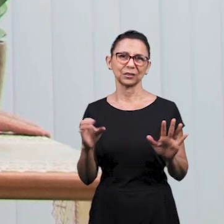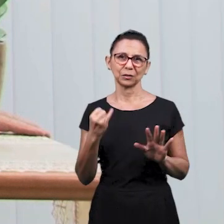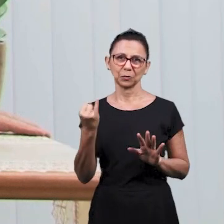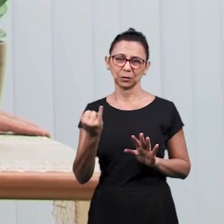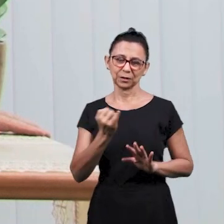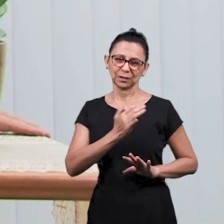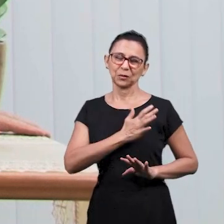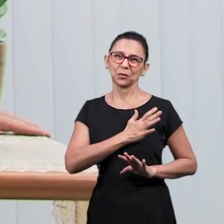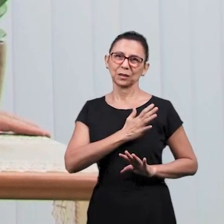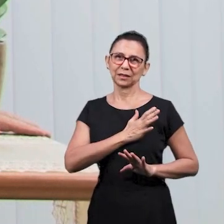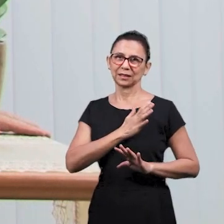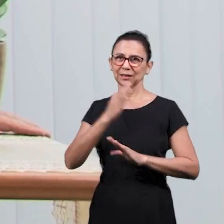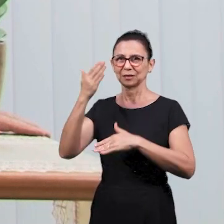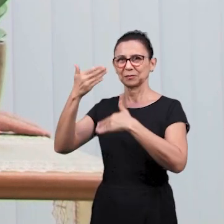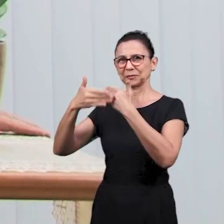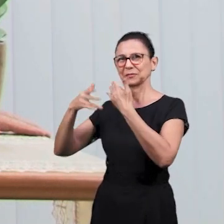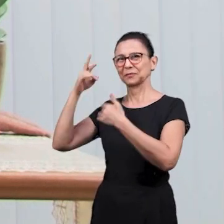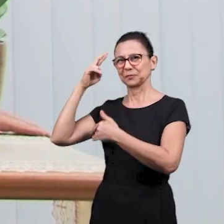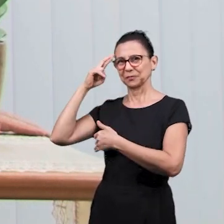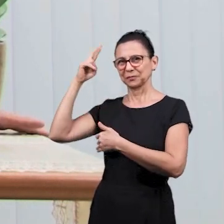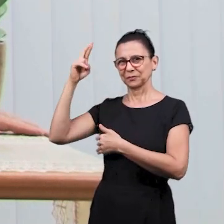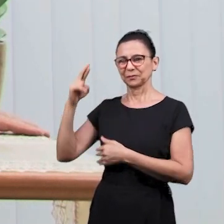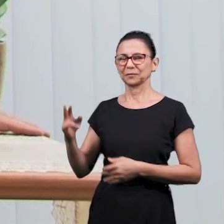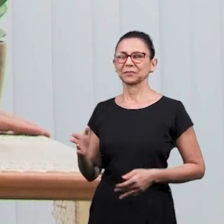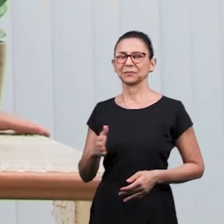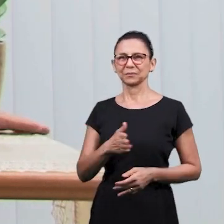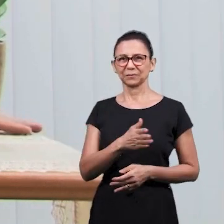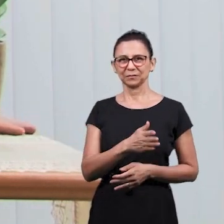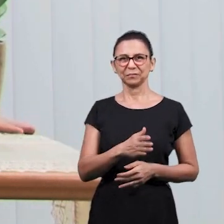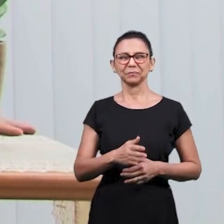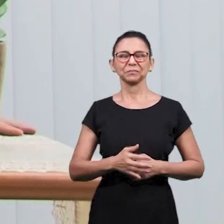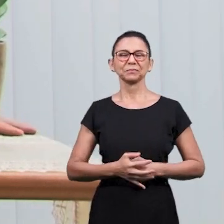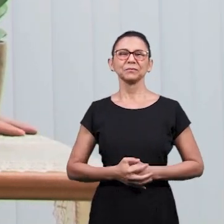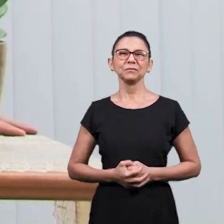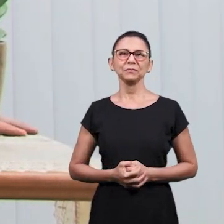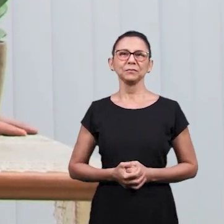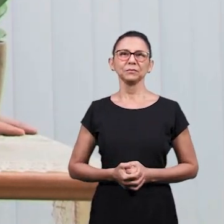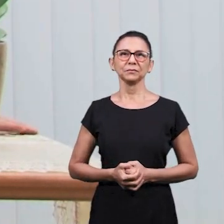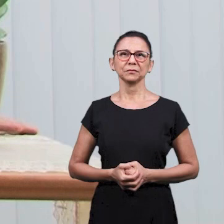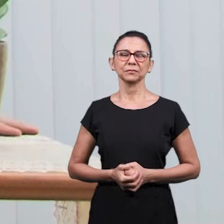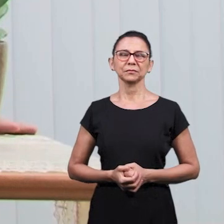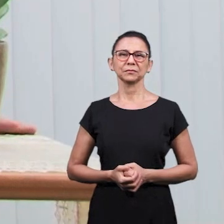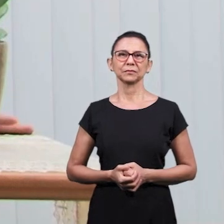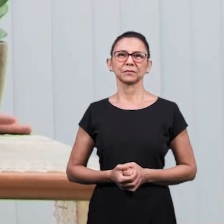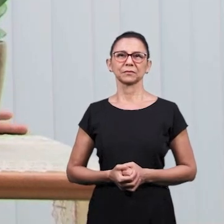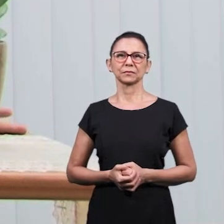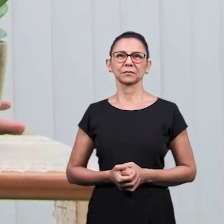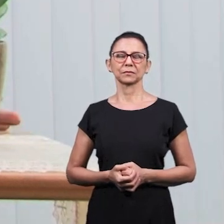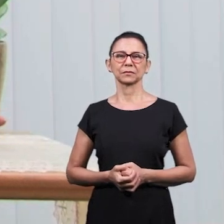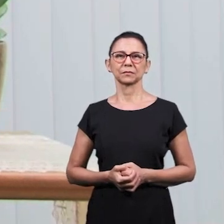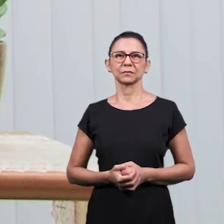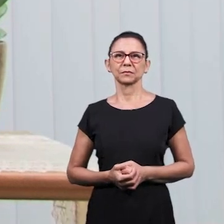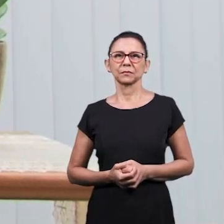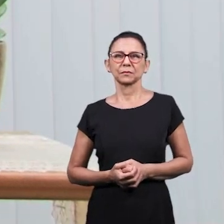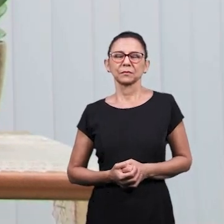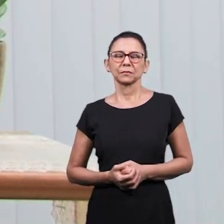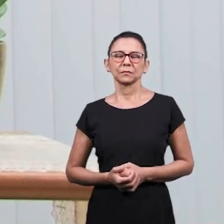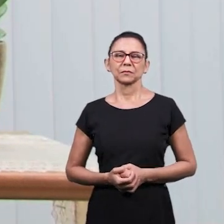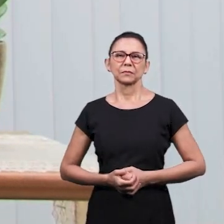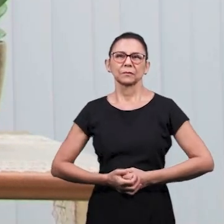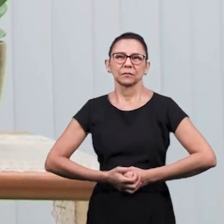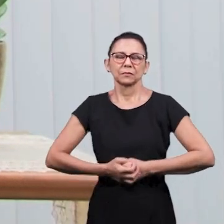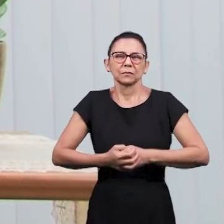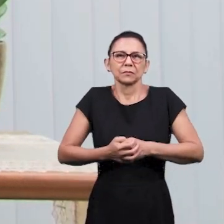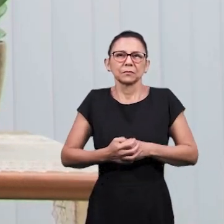нет возможности склониться пред Богом, то обратитесь к Богу просто всем сердцем. Давайте